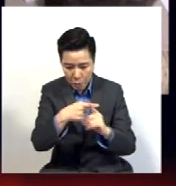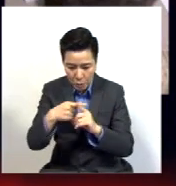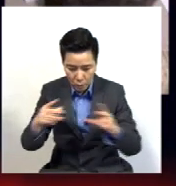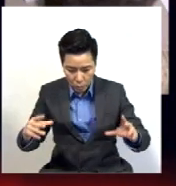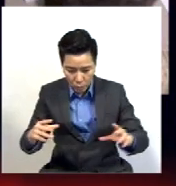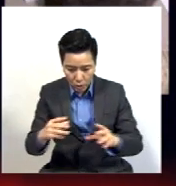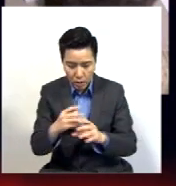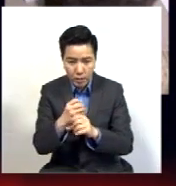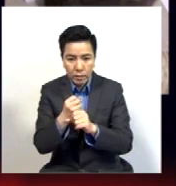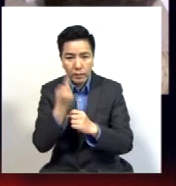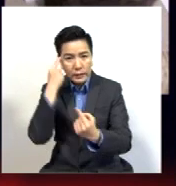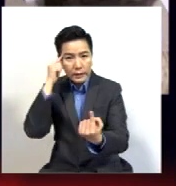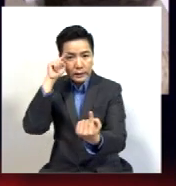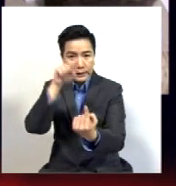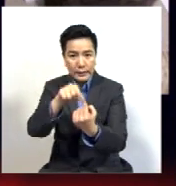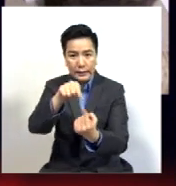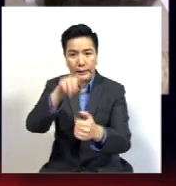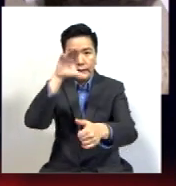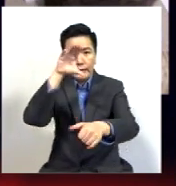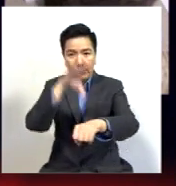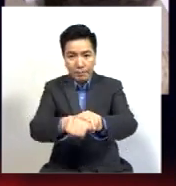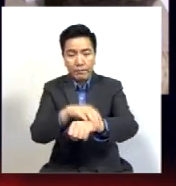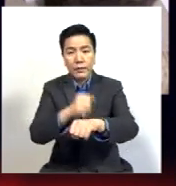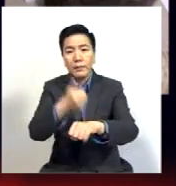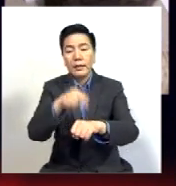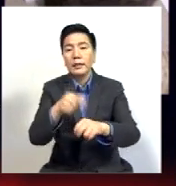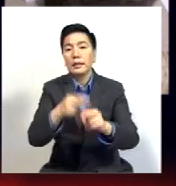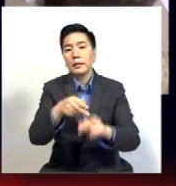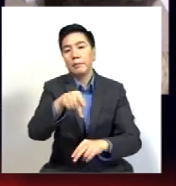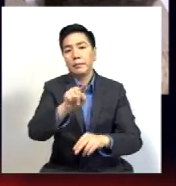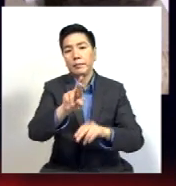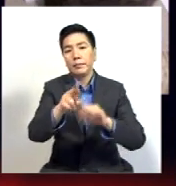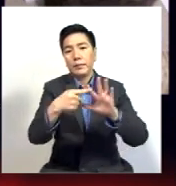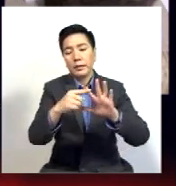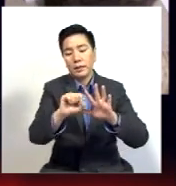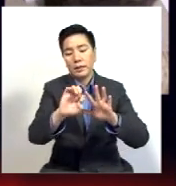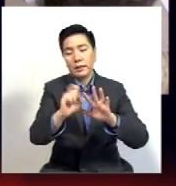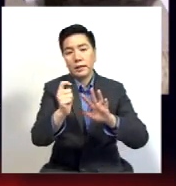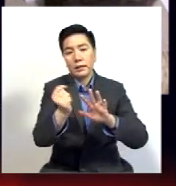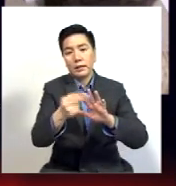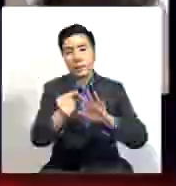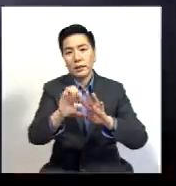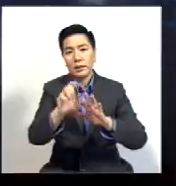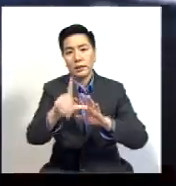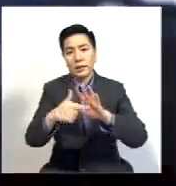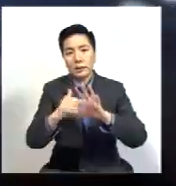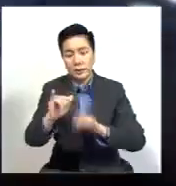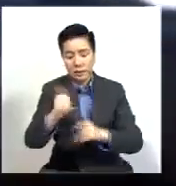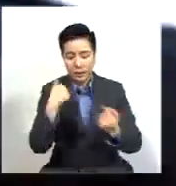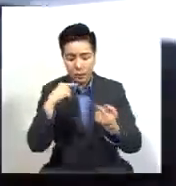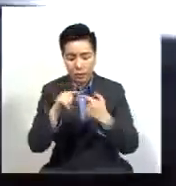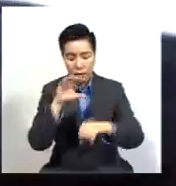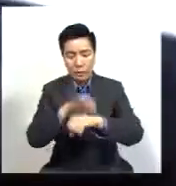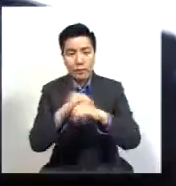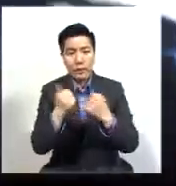มกันจนนำไปสู่การจับกุมผู้ต้องหารายนี้ได้ก็คือนายประสิทธิชัยหลักฐานสำคัญครับที่นำไปสู่การจับกุมในคดี